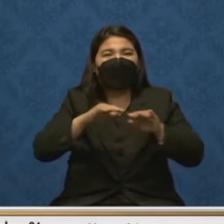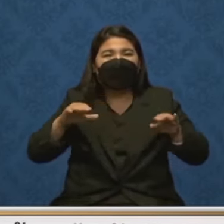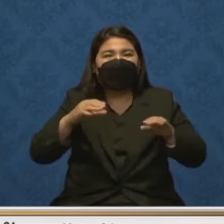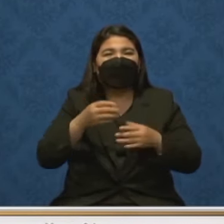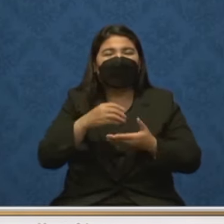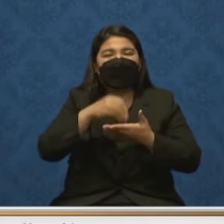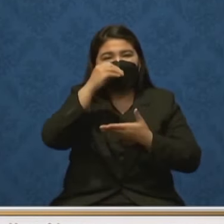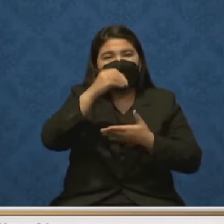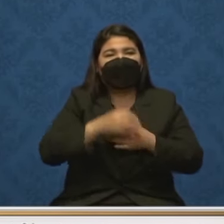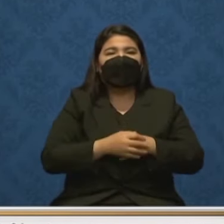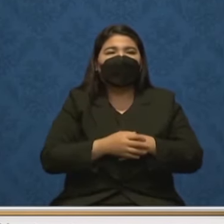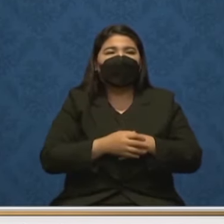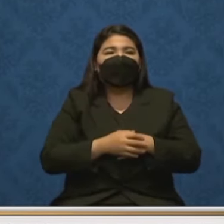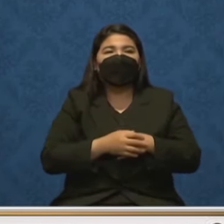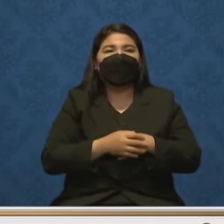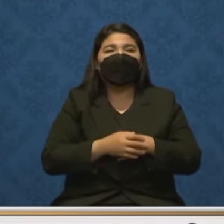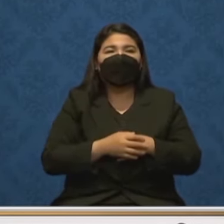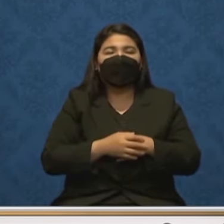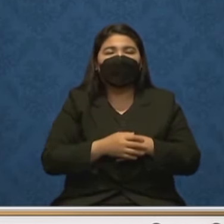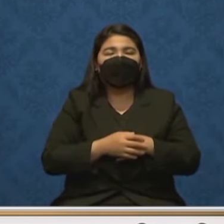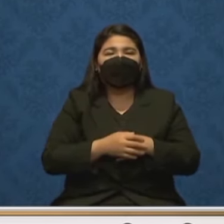โรงเรียนอีกนะคะซึ่ง